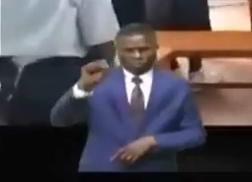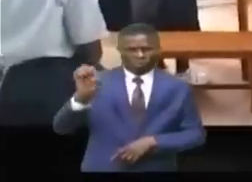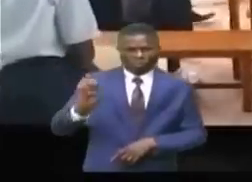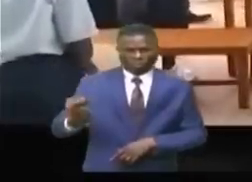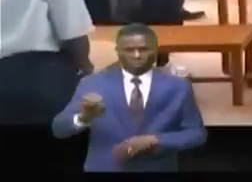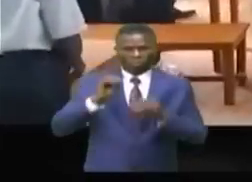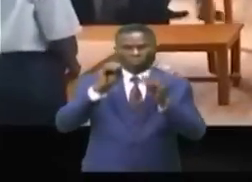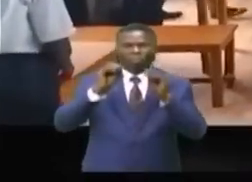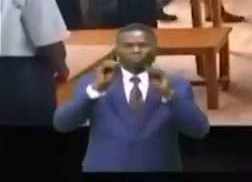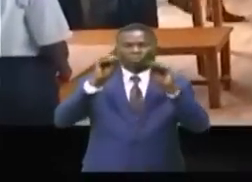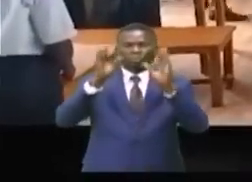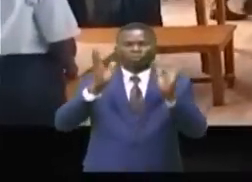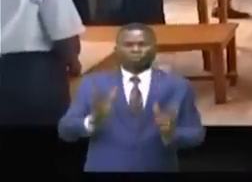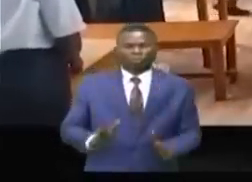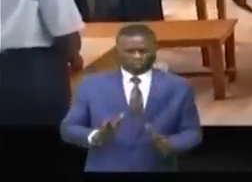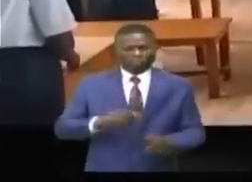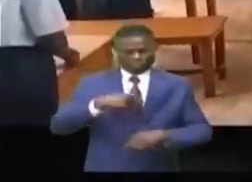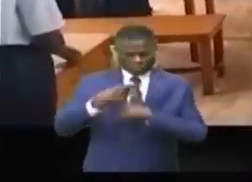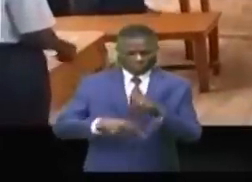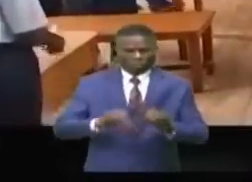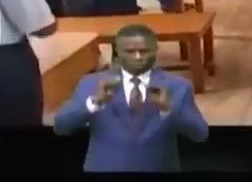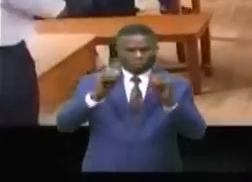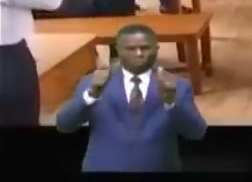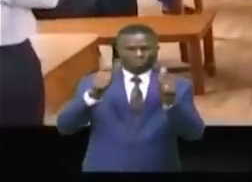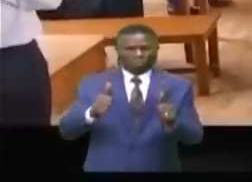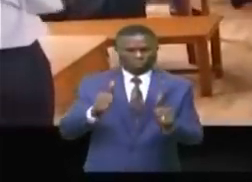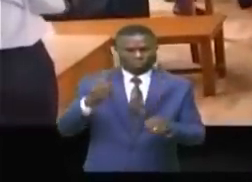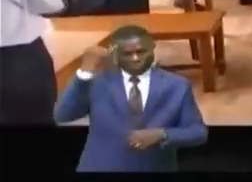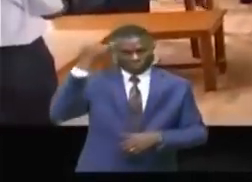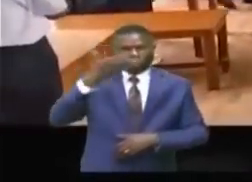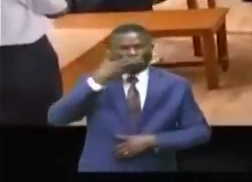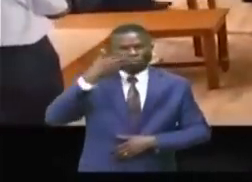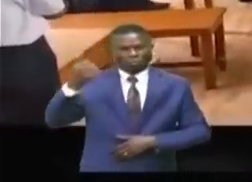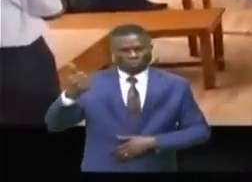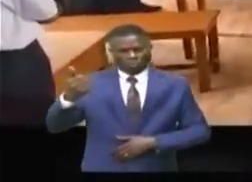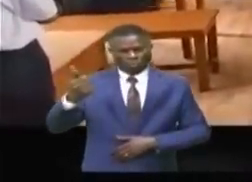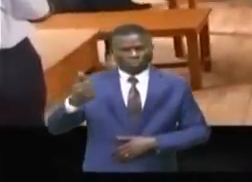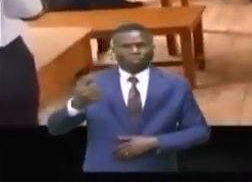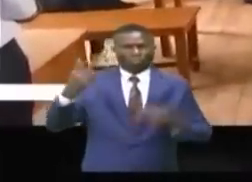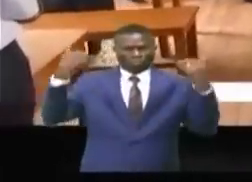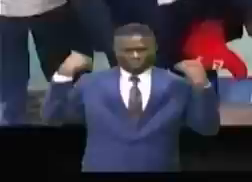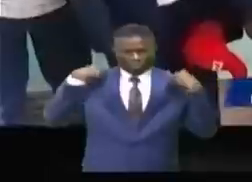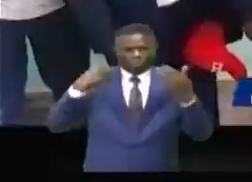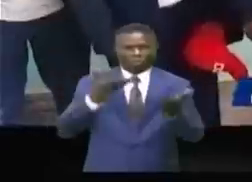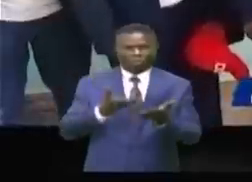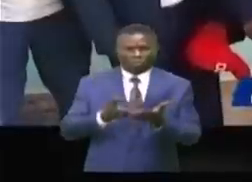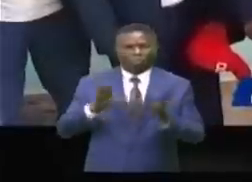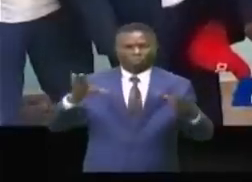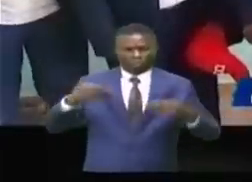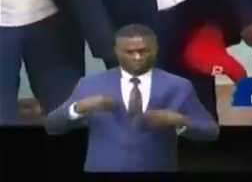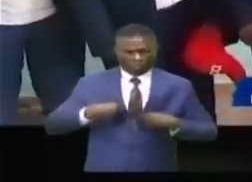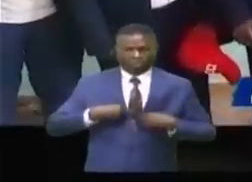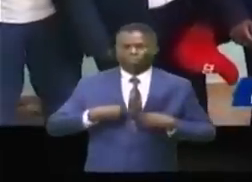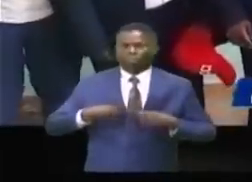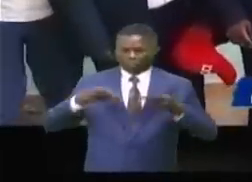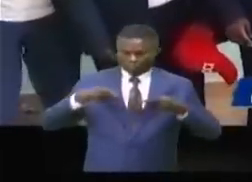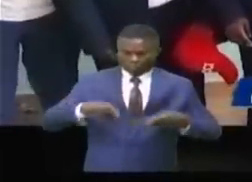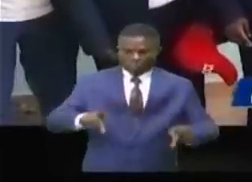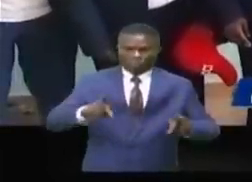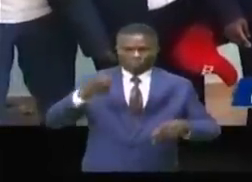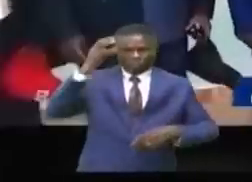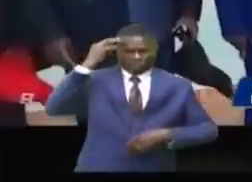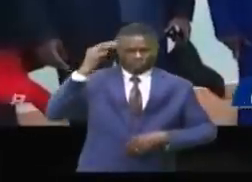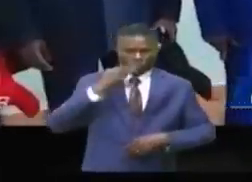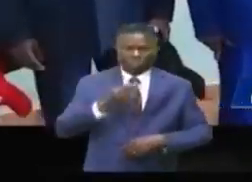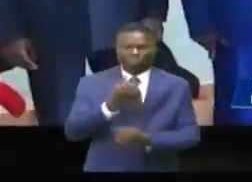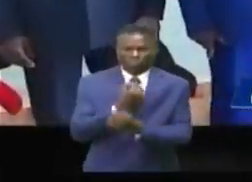enseignants ont repris avec la craie blanche. Bonne impression, a souligné le prophète et affirme que le mot d'ordre donné par le ministre